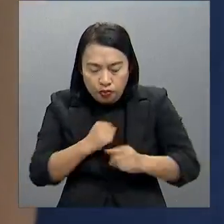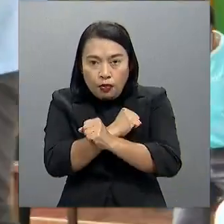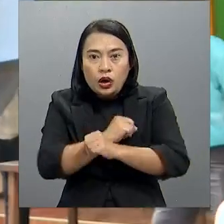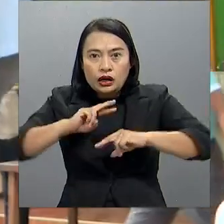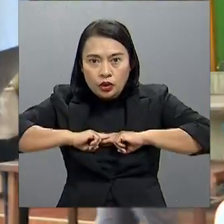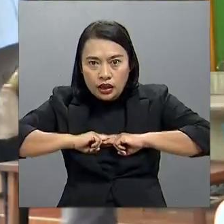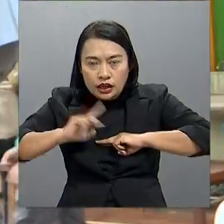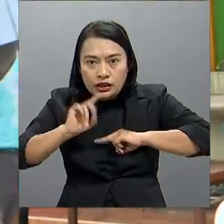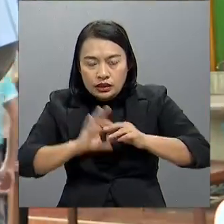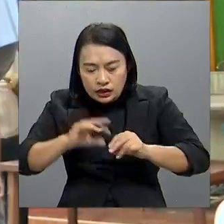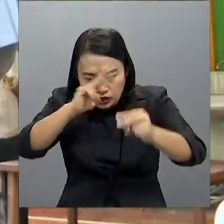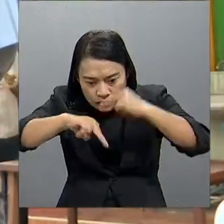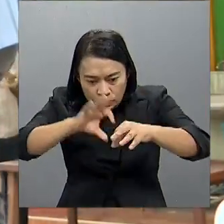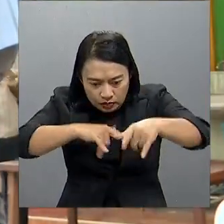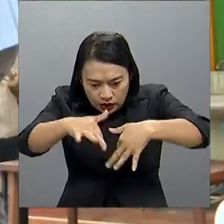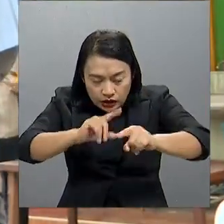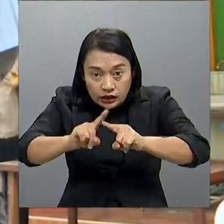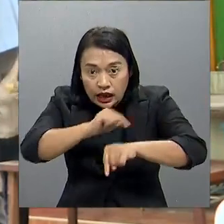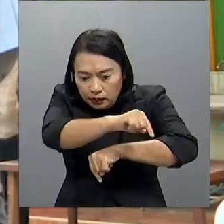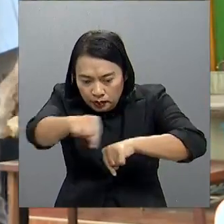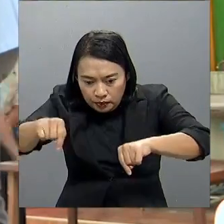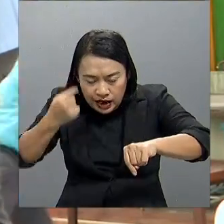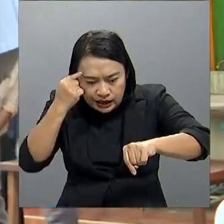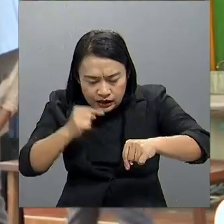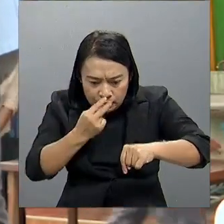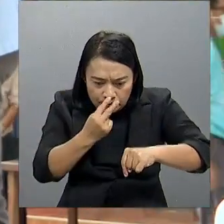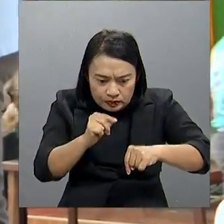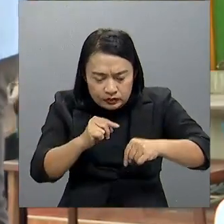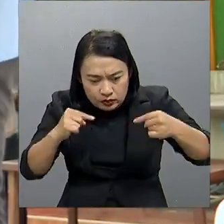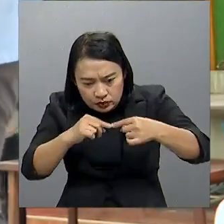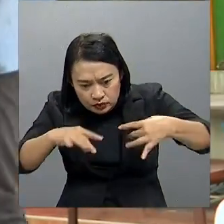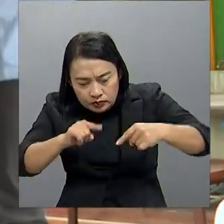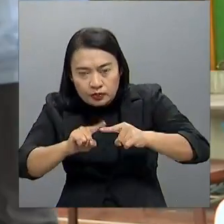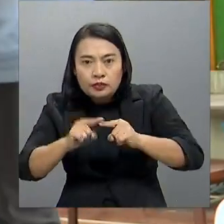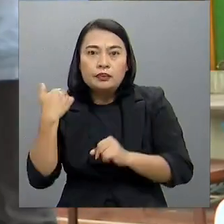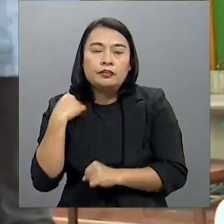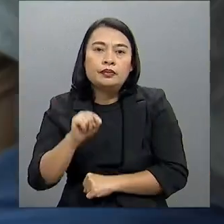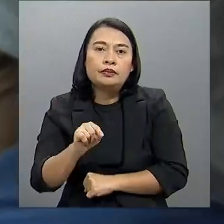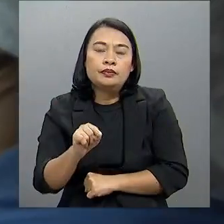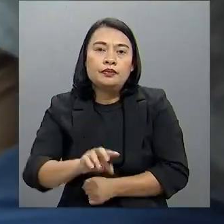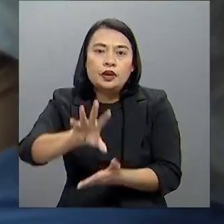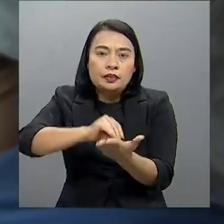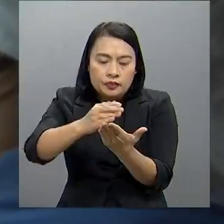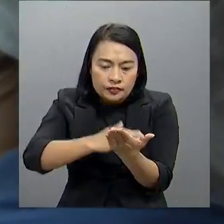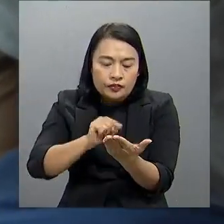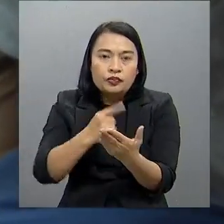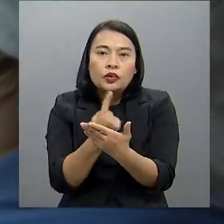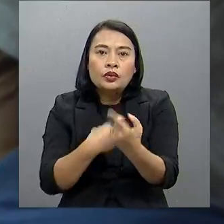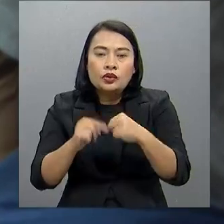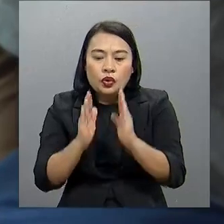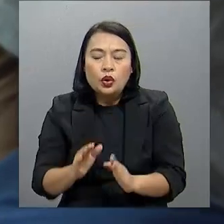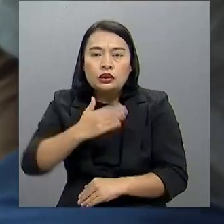ประชากรใดประชากรหนึ่งอาจจะคลาดเคลื่อนได้และอาจจะไม่สามารถเป็นข้อมูลตัวแทนของประชากรโดยรวมทั้งหมด